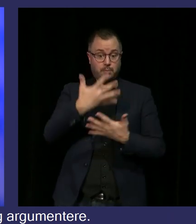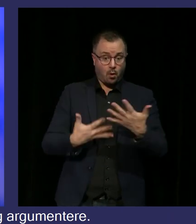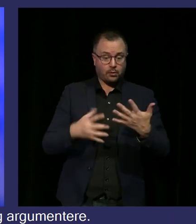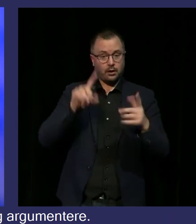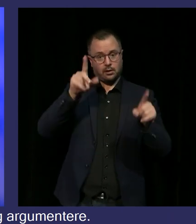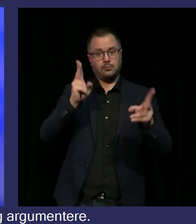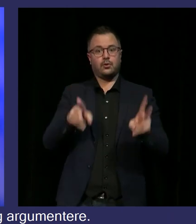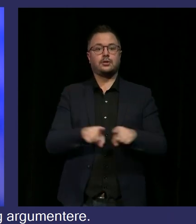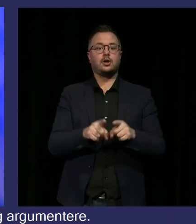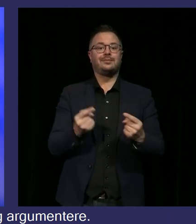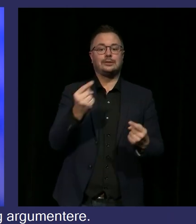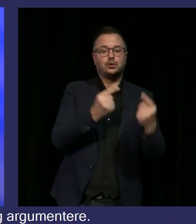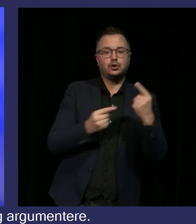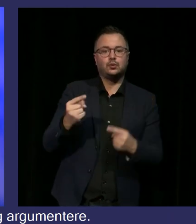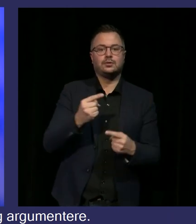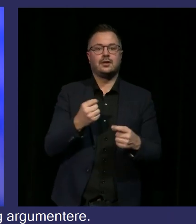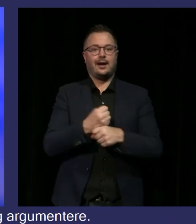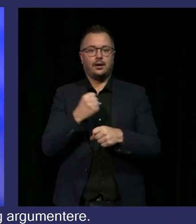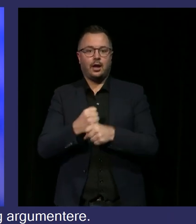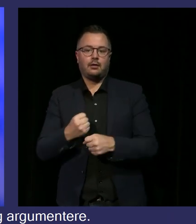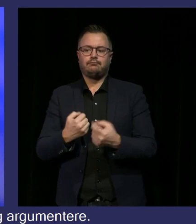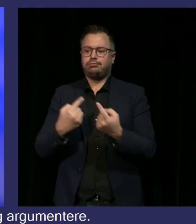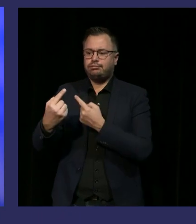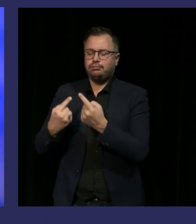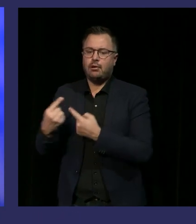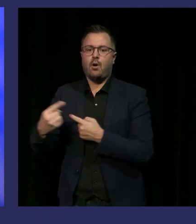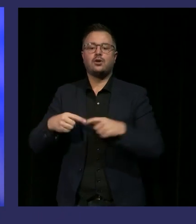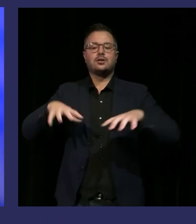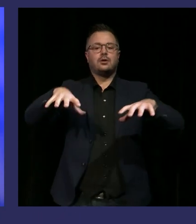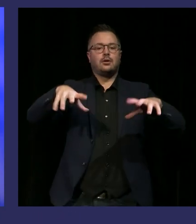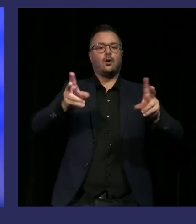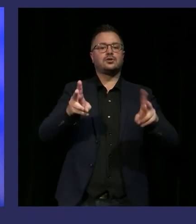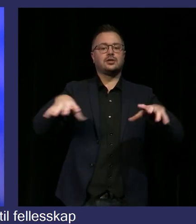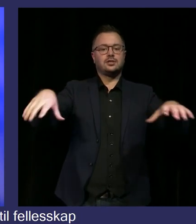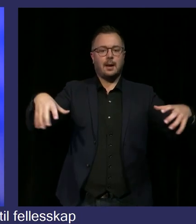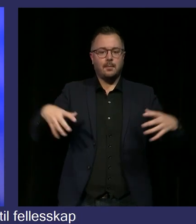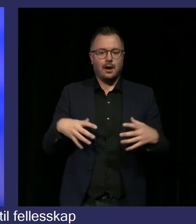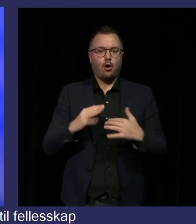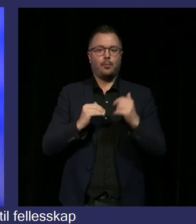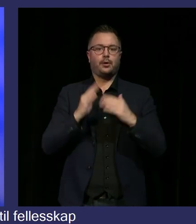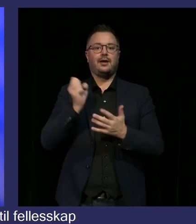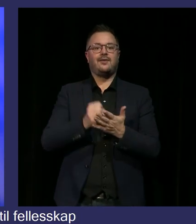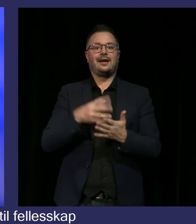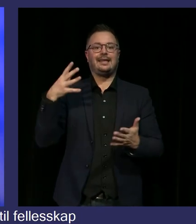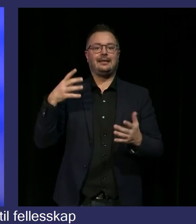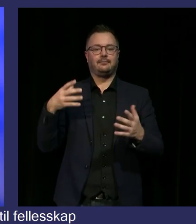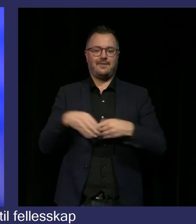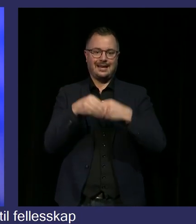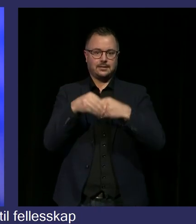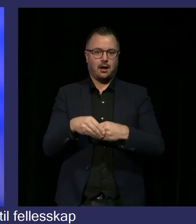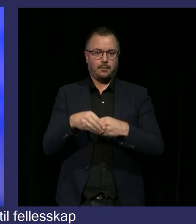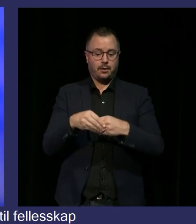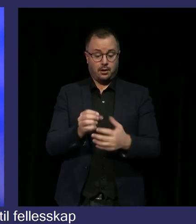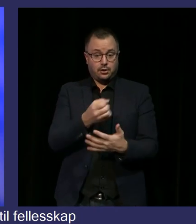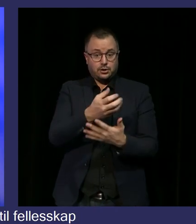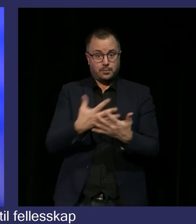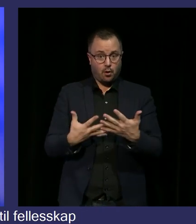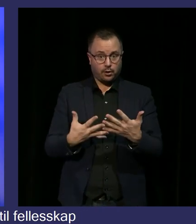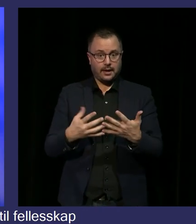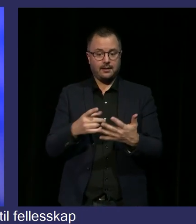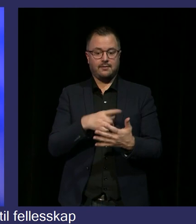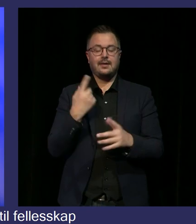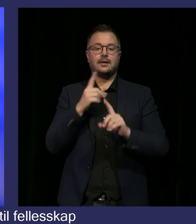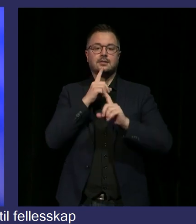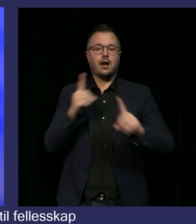argumentere, men også samles og bygge verdifellesskap. Det med språket vi kommer fram til fellesskap